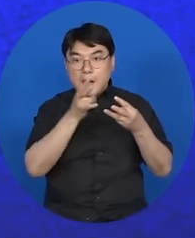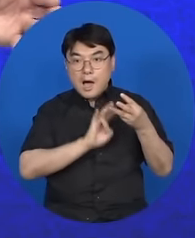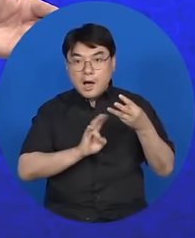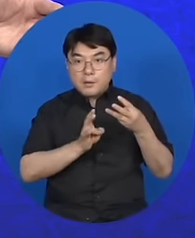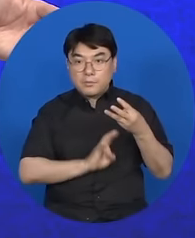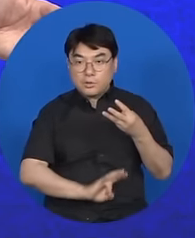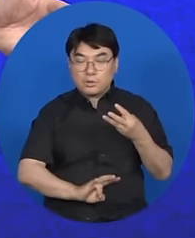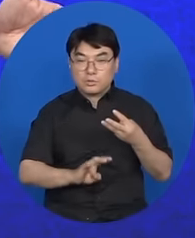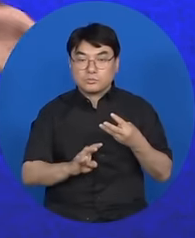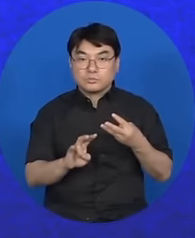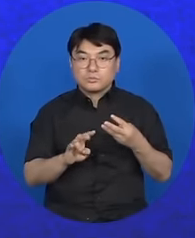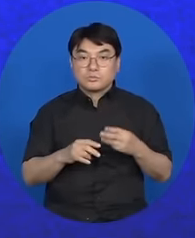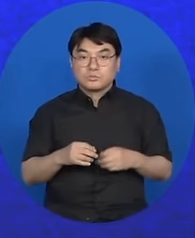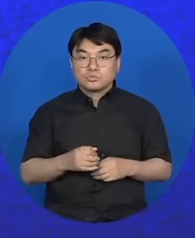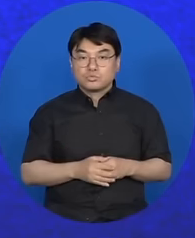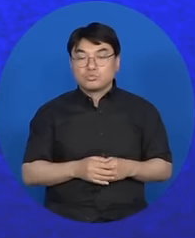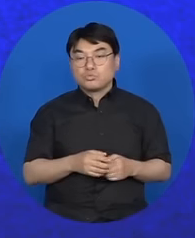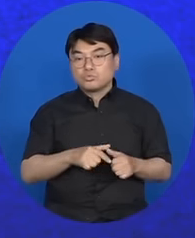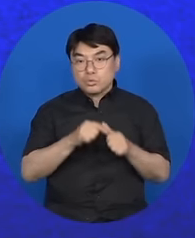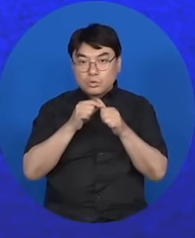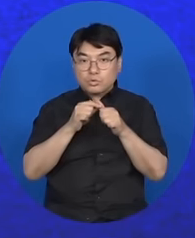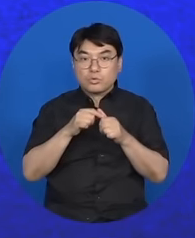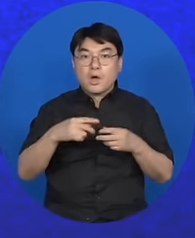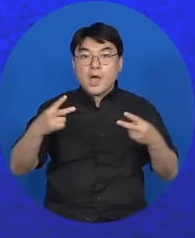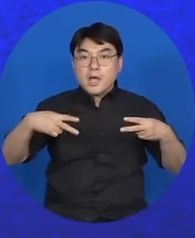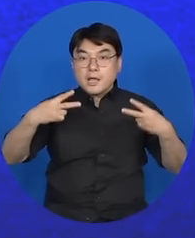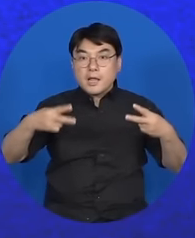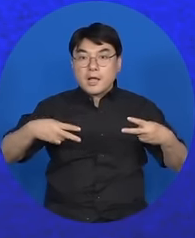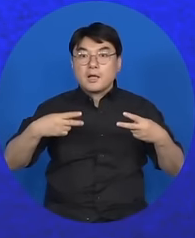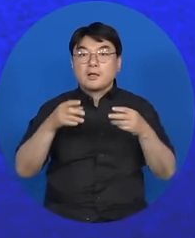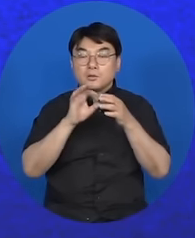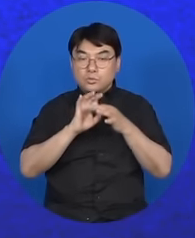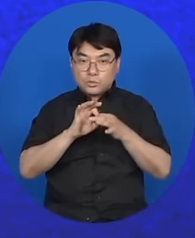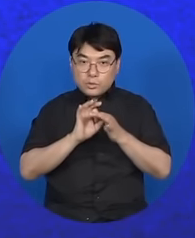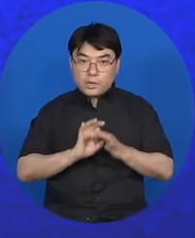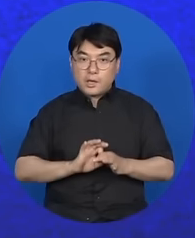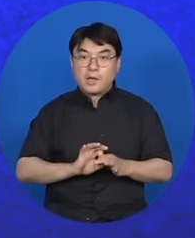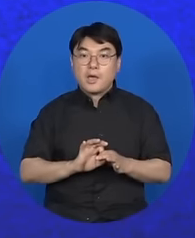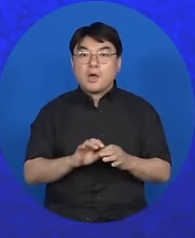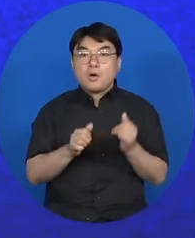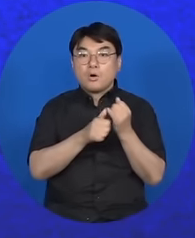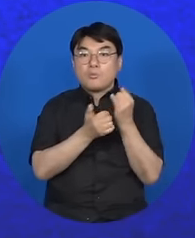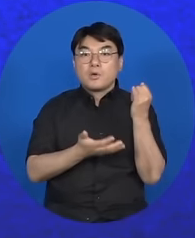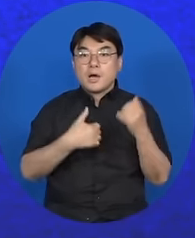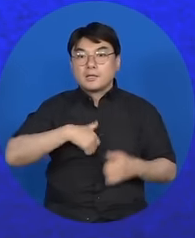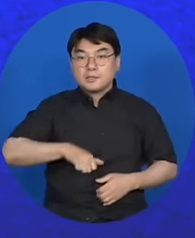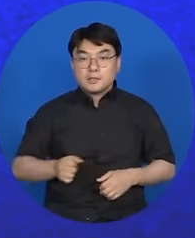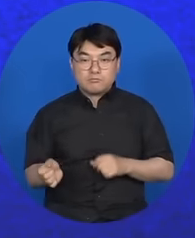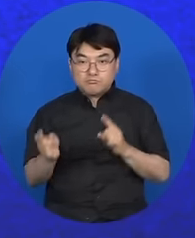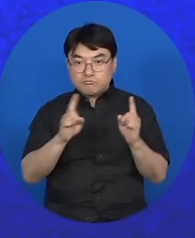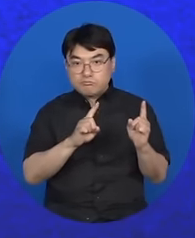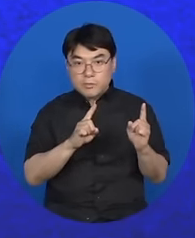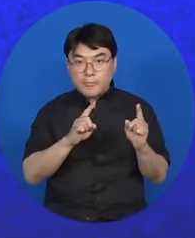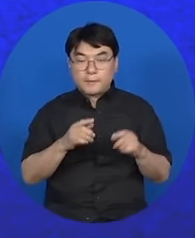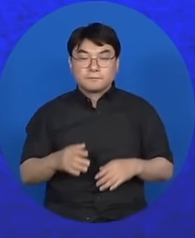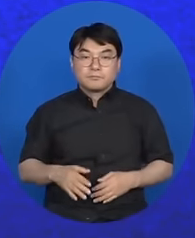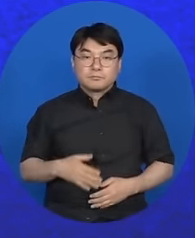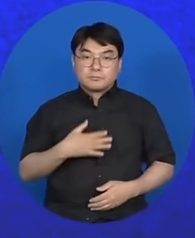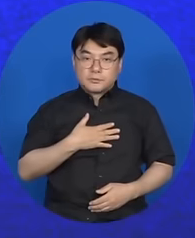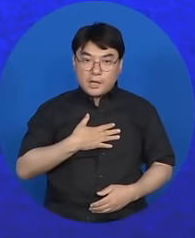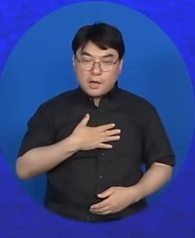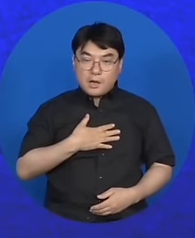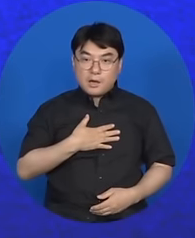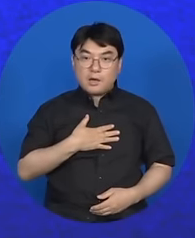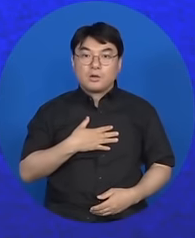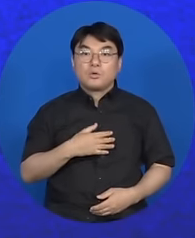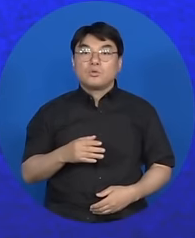그 아들이 살아나게 됩니다. 이렇게 나의 응답에 대한 관심에서 너의 응답,